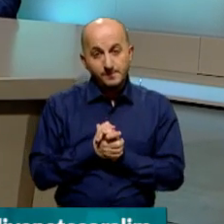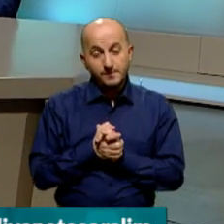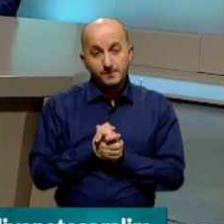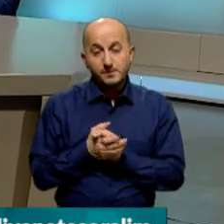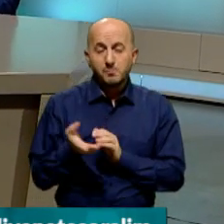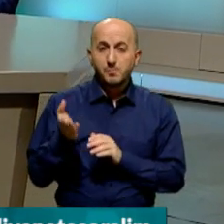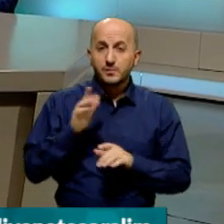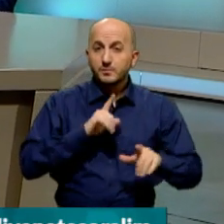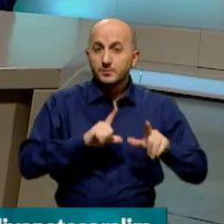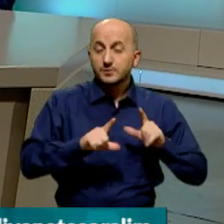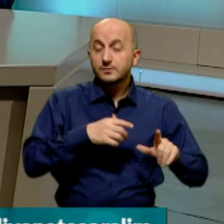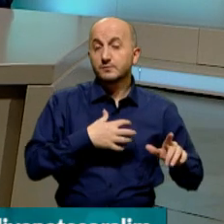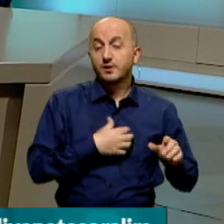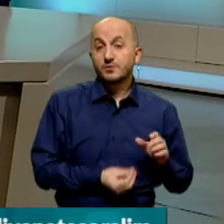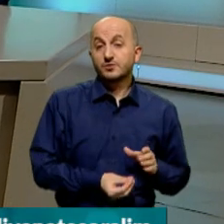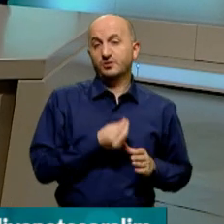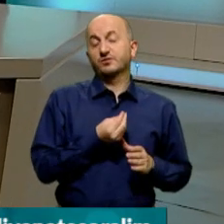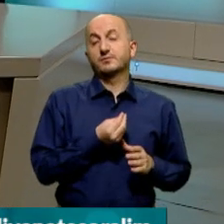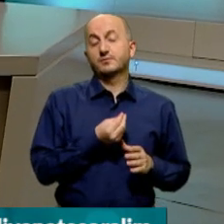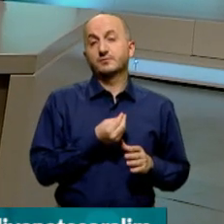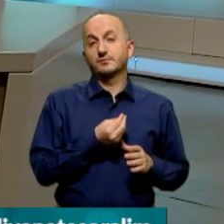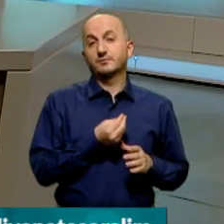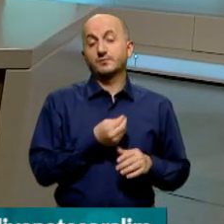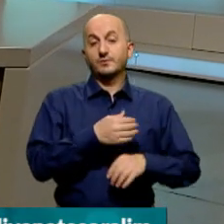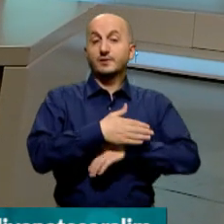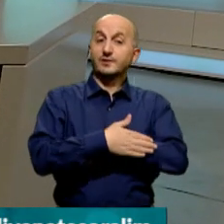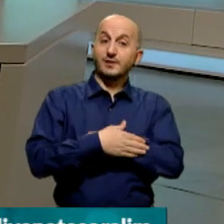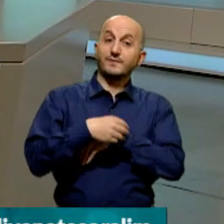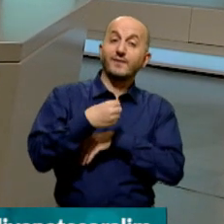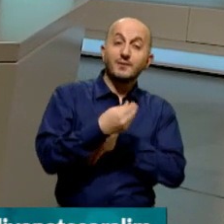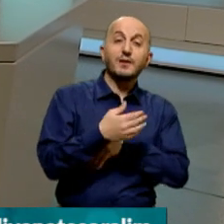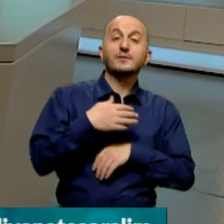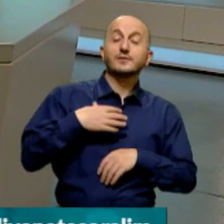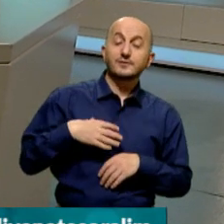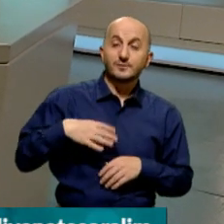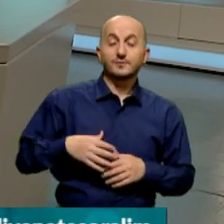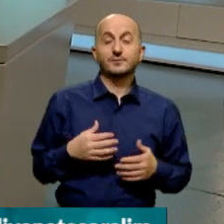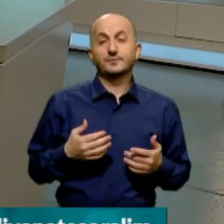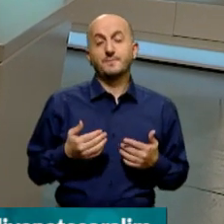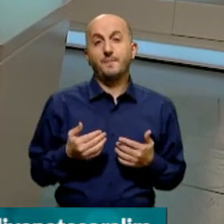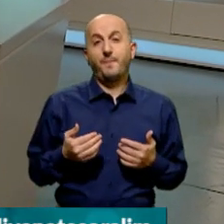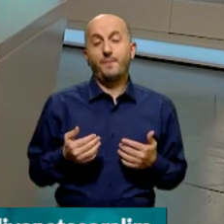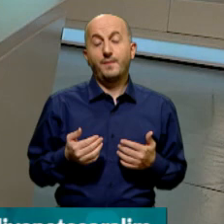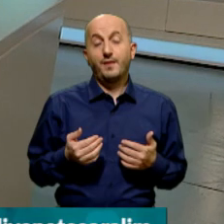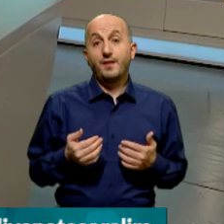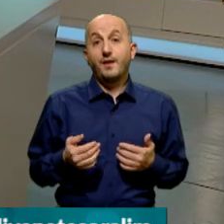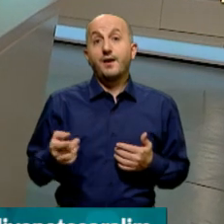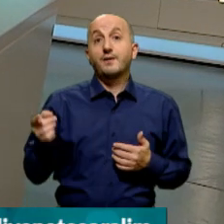başka bir ihtiyaç sahibi çıktı. Ona da hayır yapmak istiyoruz. Yani onun da ihtiyacını görmek istiyoruz.